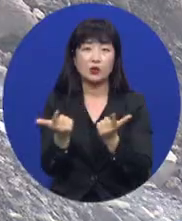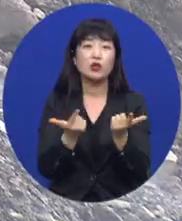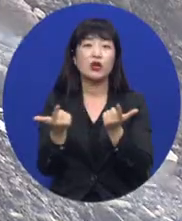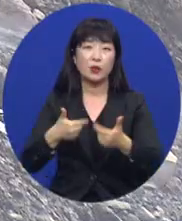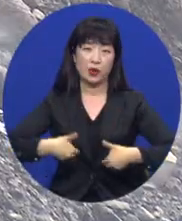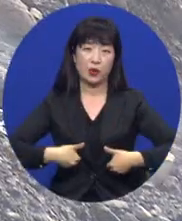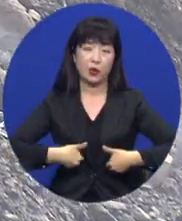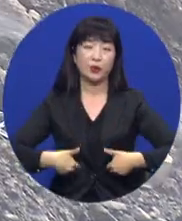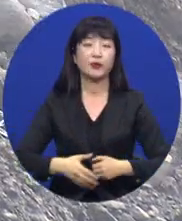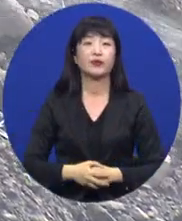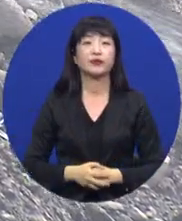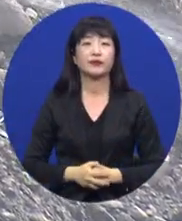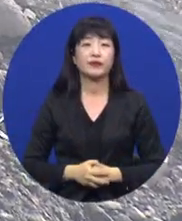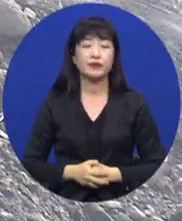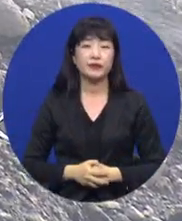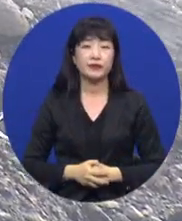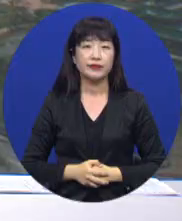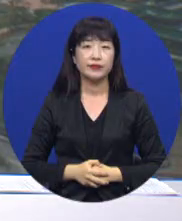합니다